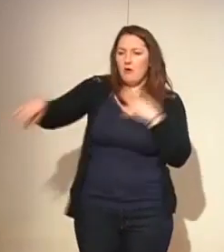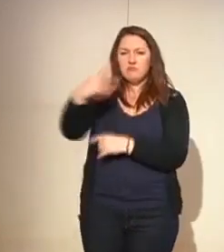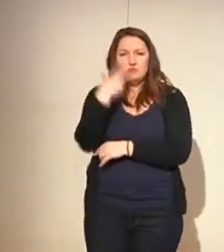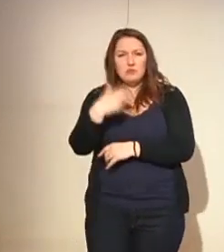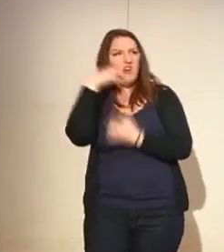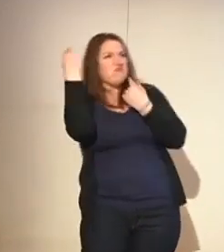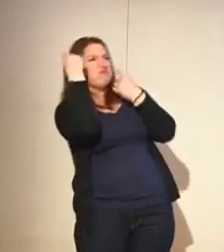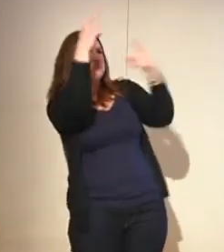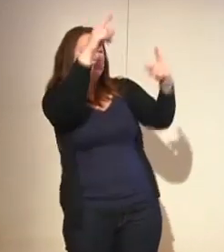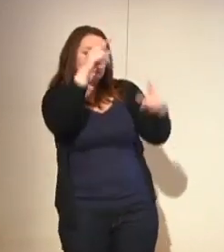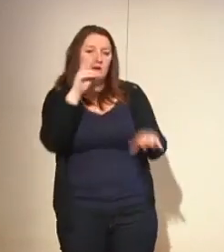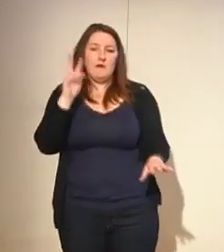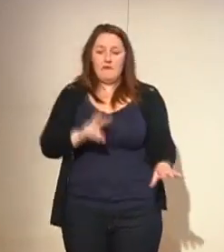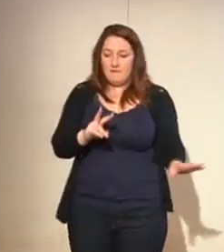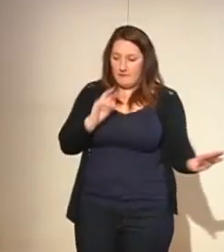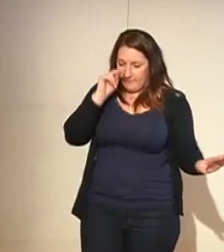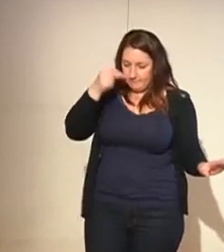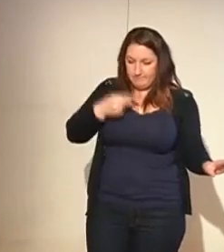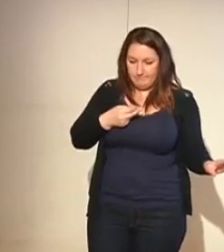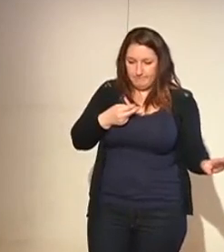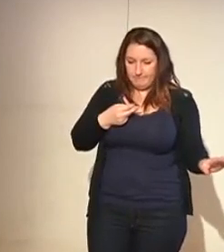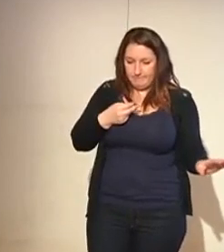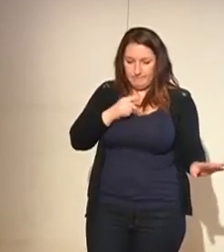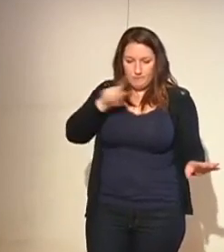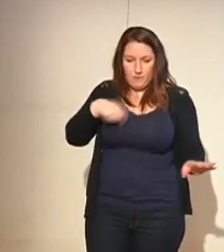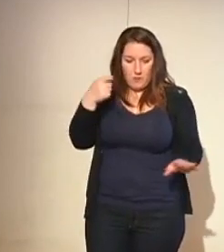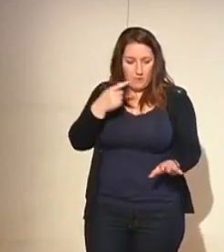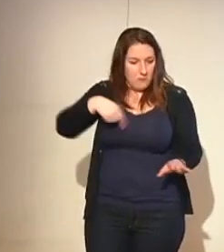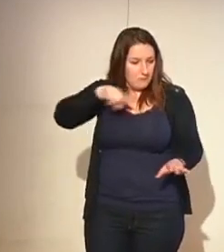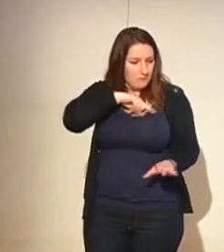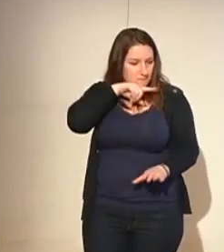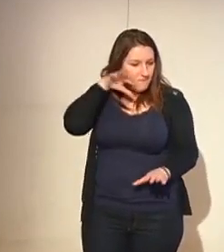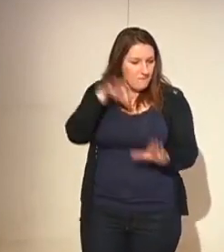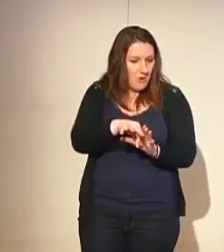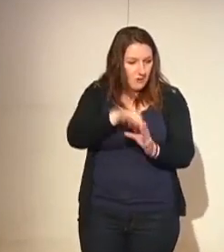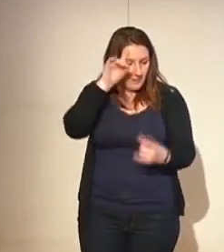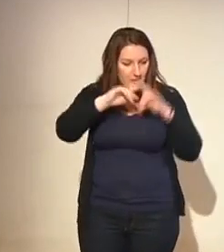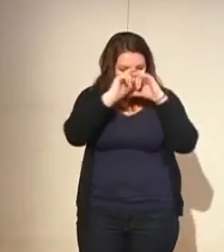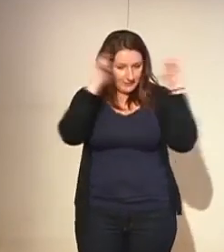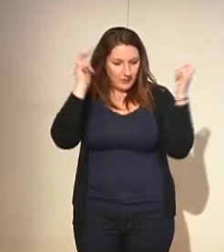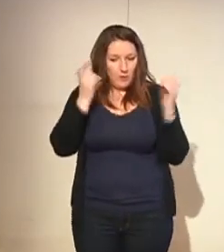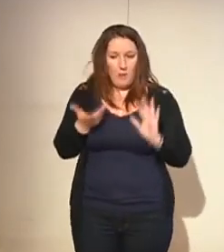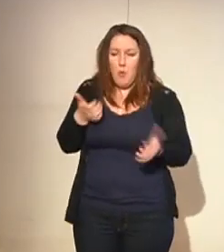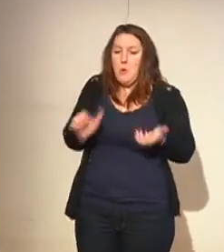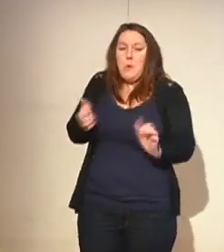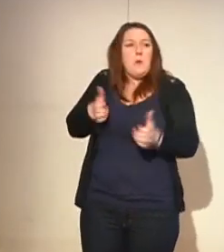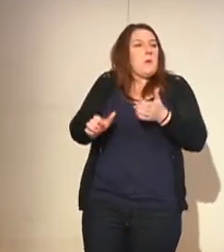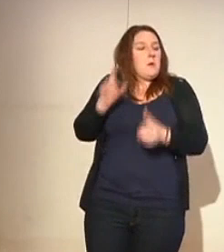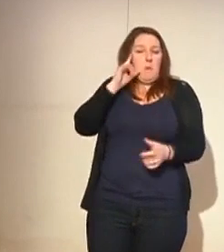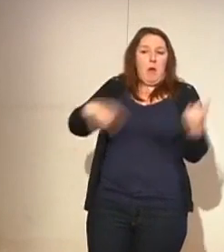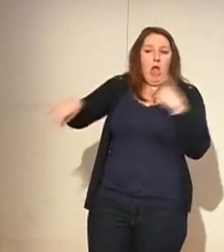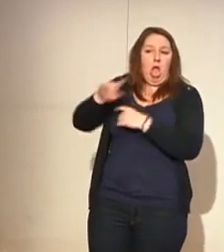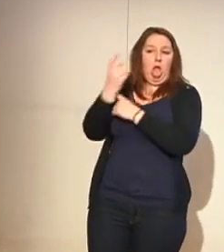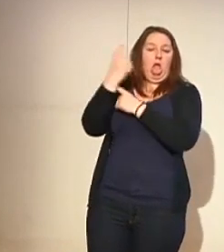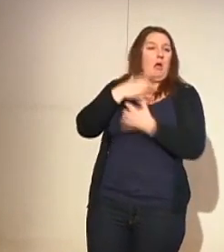constitue un frein à la nécessaire action que nous devrions tous avoir sur cette question du statut nous l'avons dit et nous le